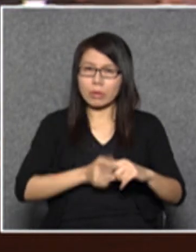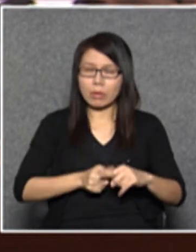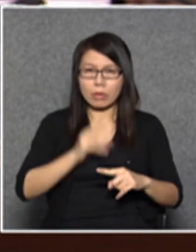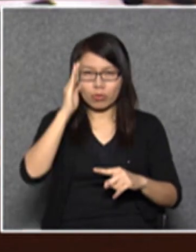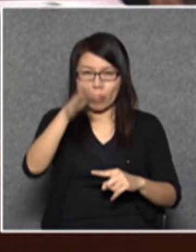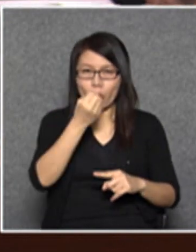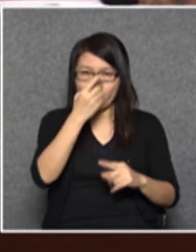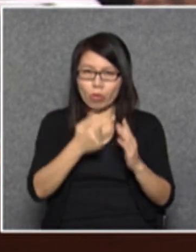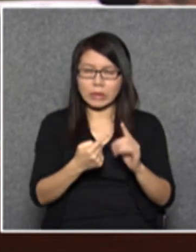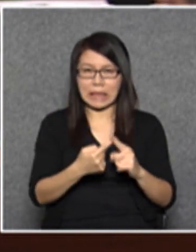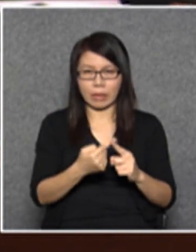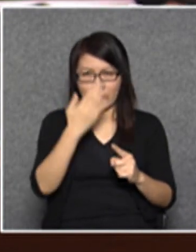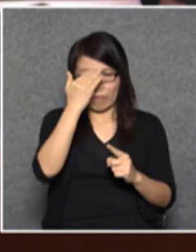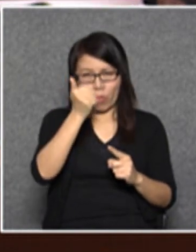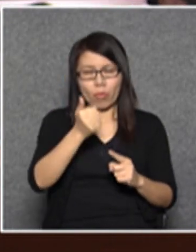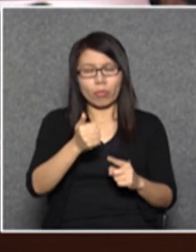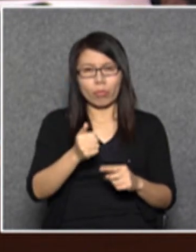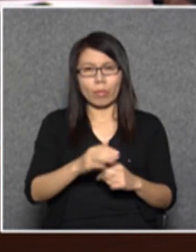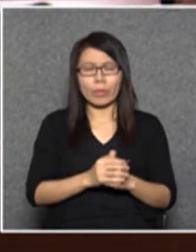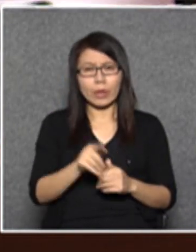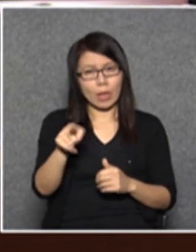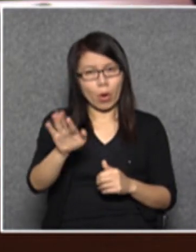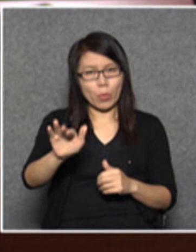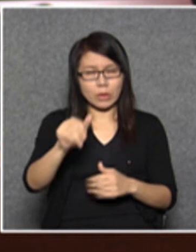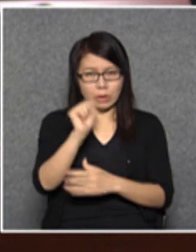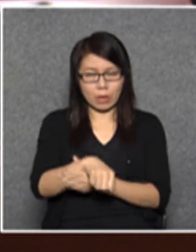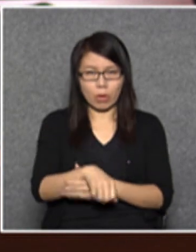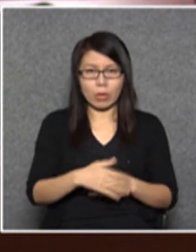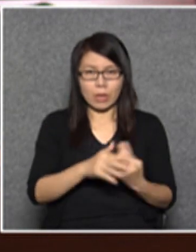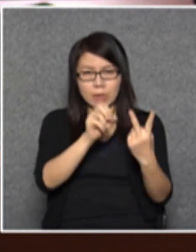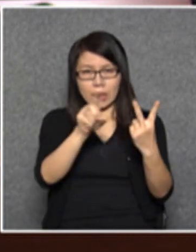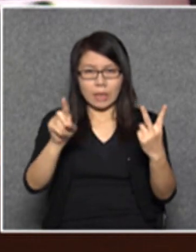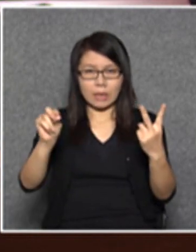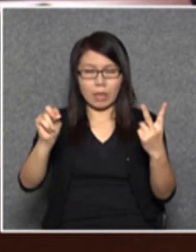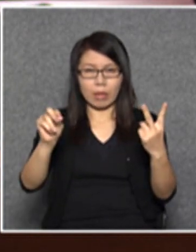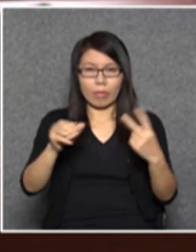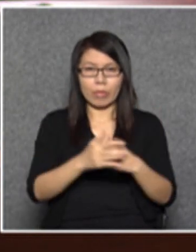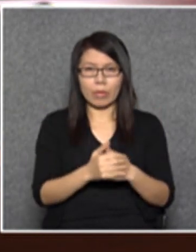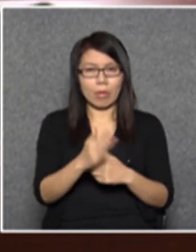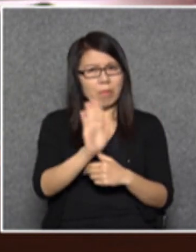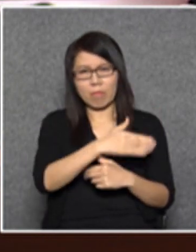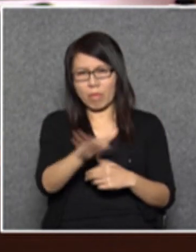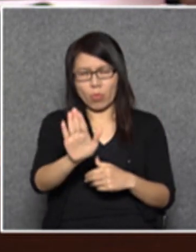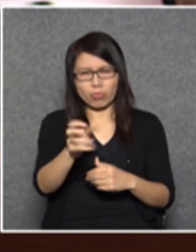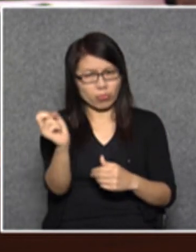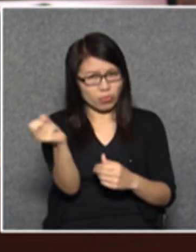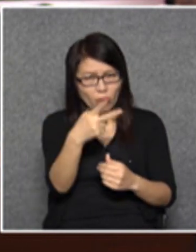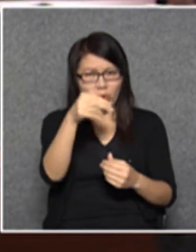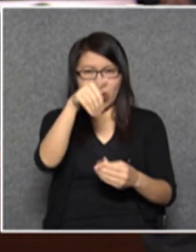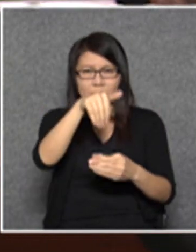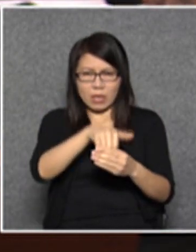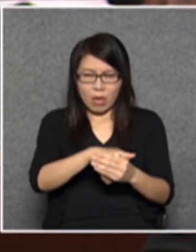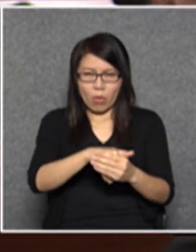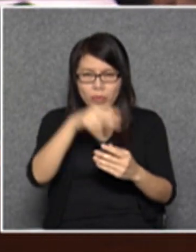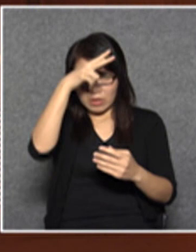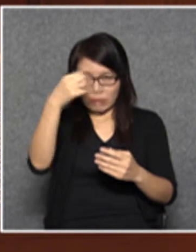嘅福祉，你能唔能夠喺呢度承諾2017唔會再角逐特首一